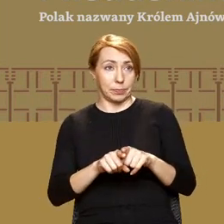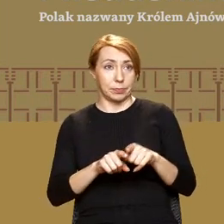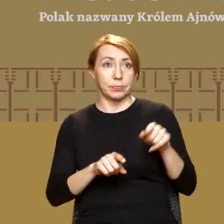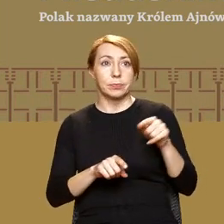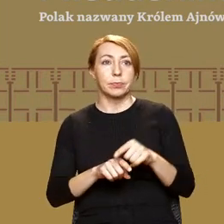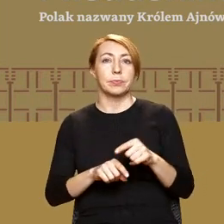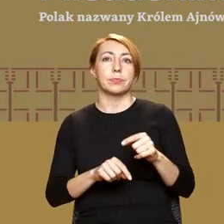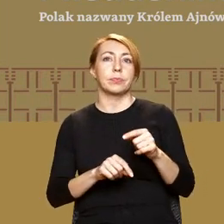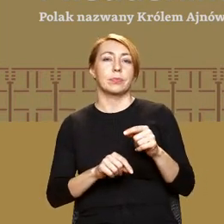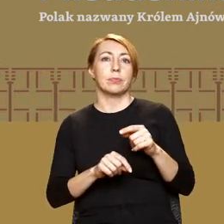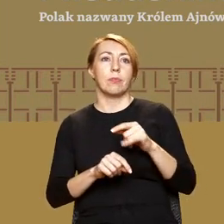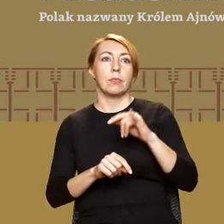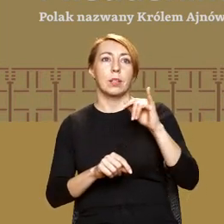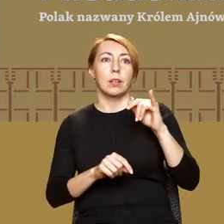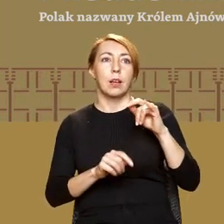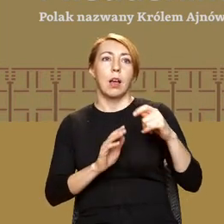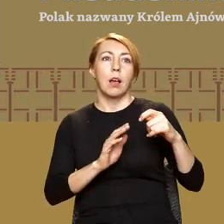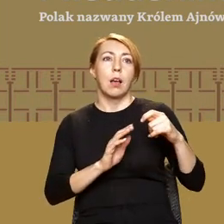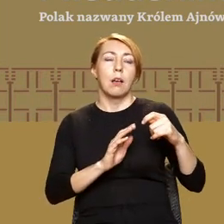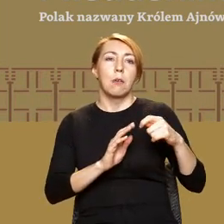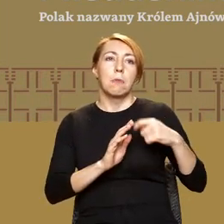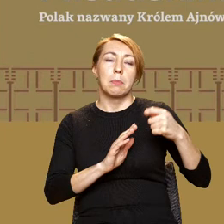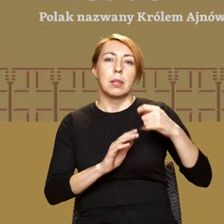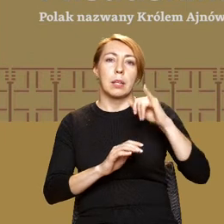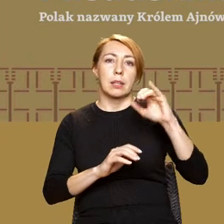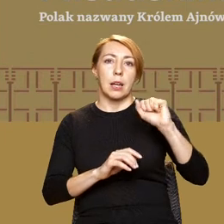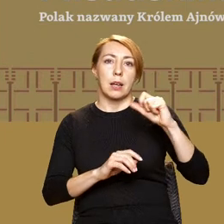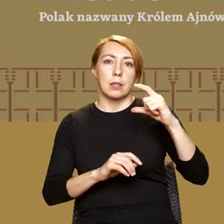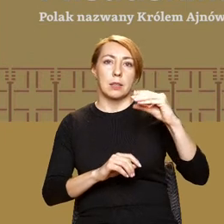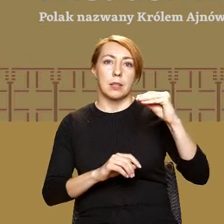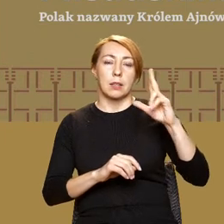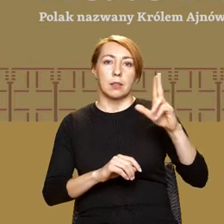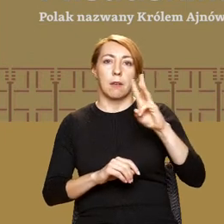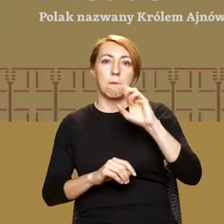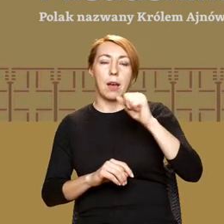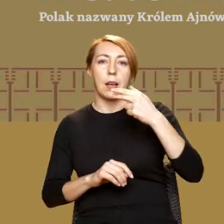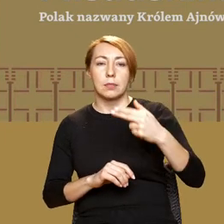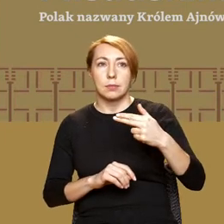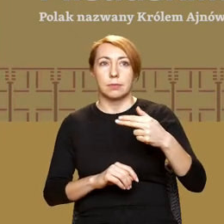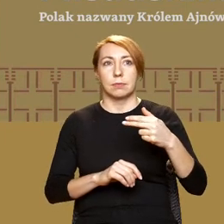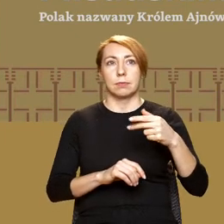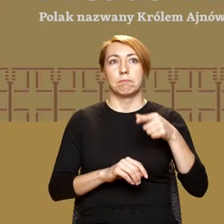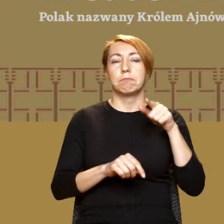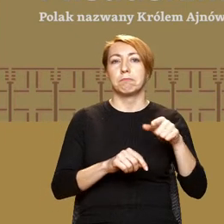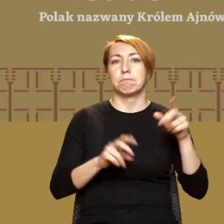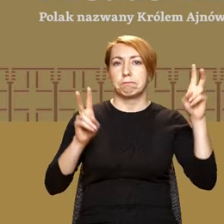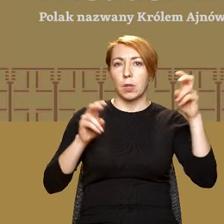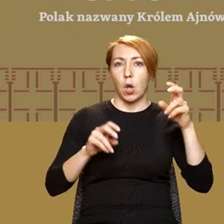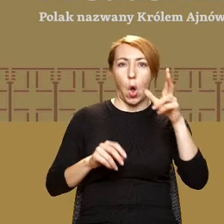Jacka Wana, w którym pan Kimura występuje, Orzeł i chryzantema.